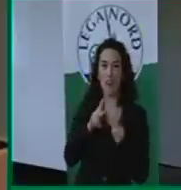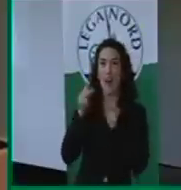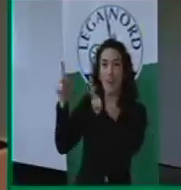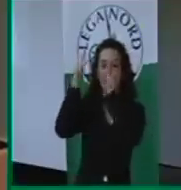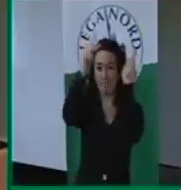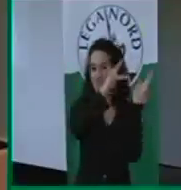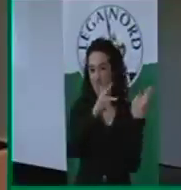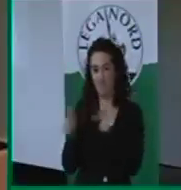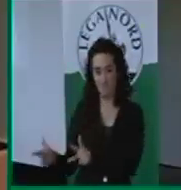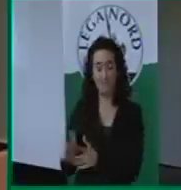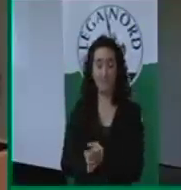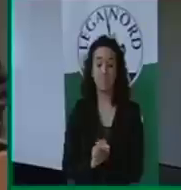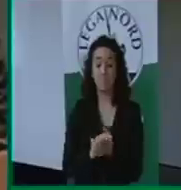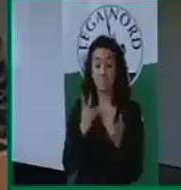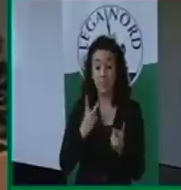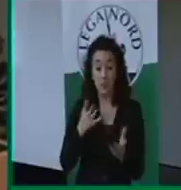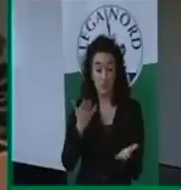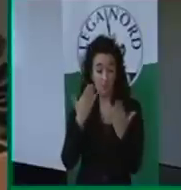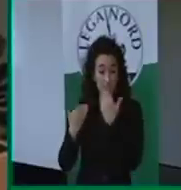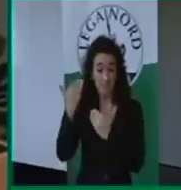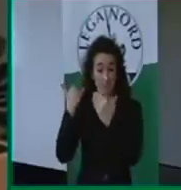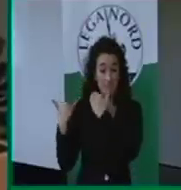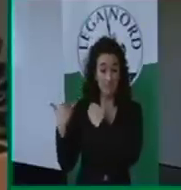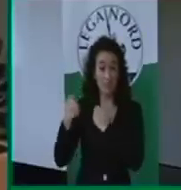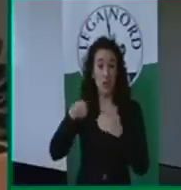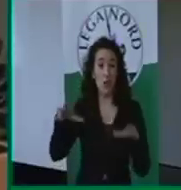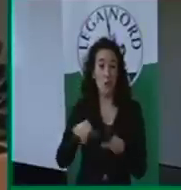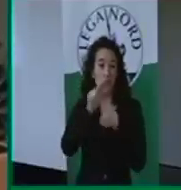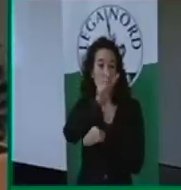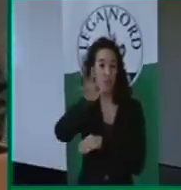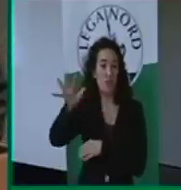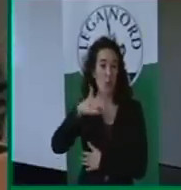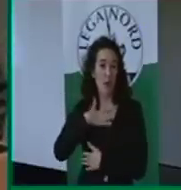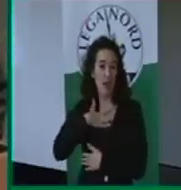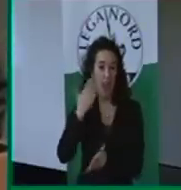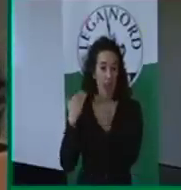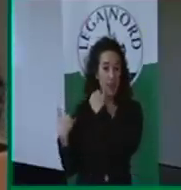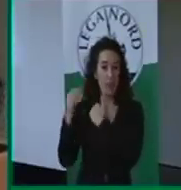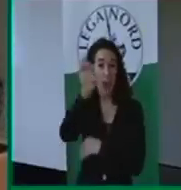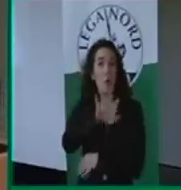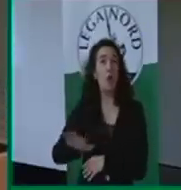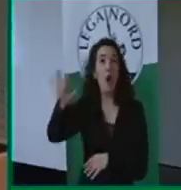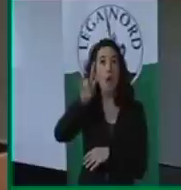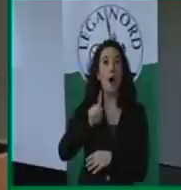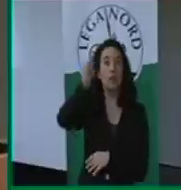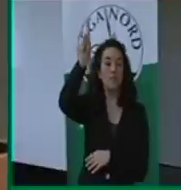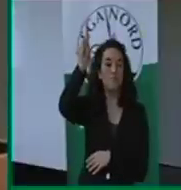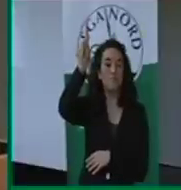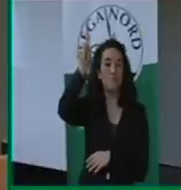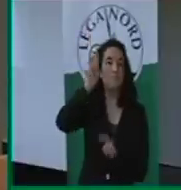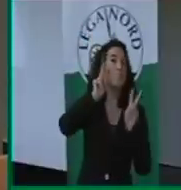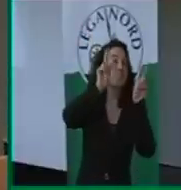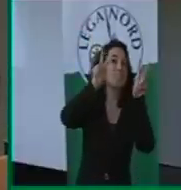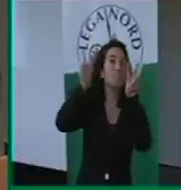sicuramente da dall'inizio da quando giovane venticinquenne giravo il Nord Europa in cui il